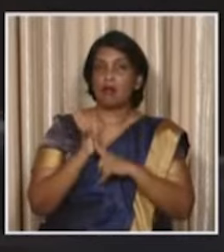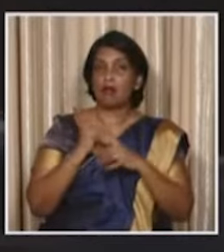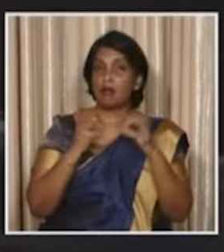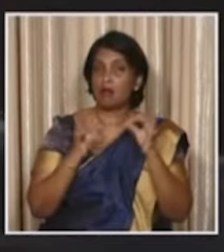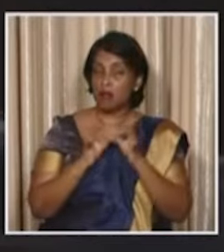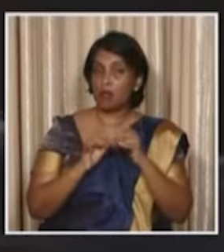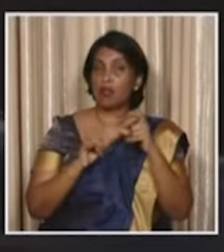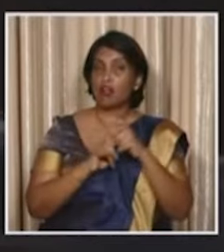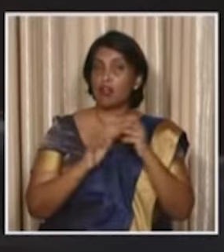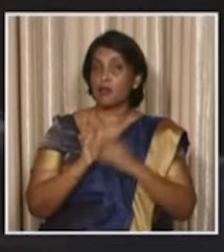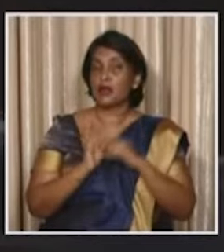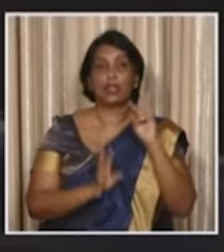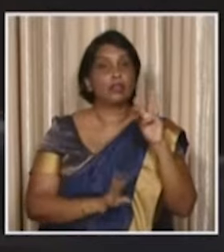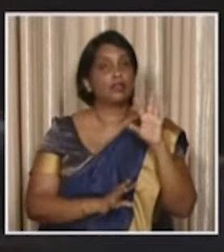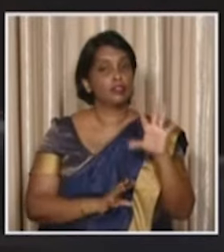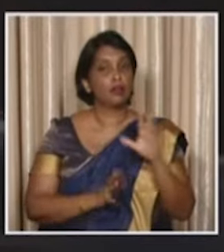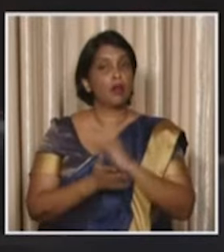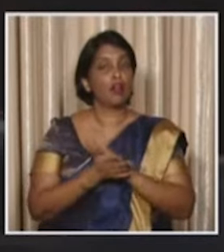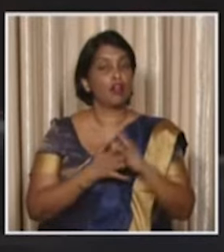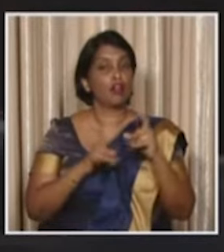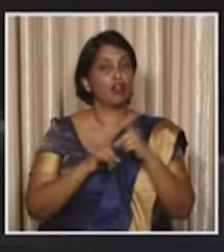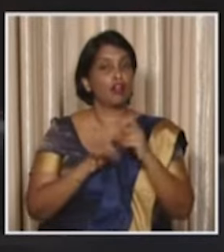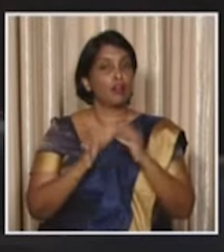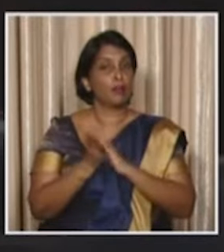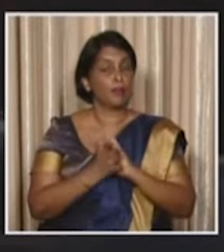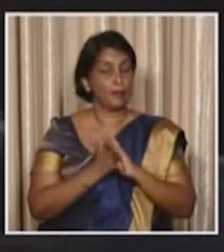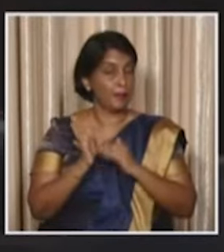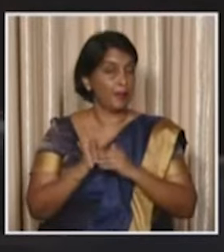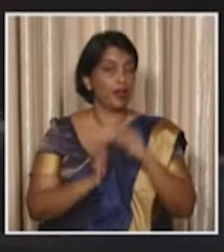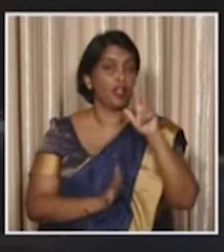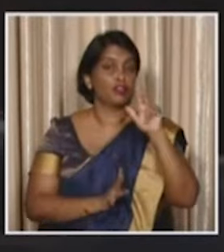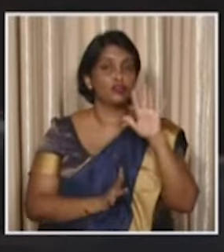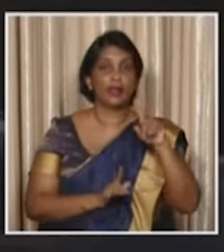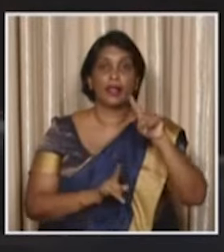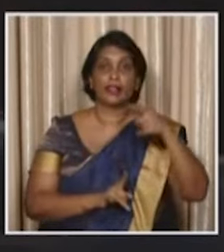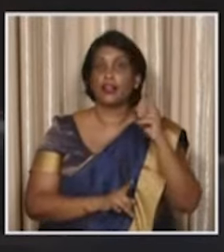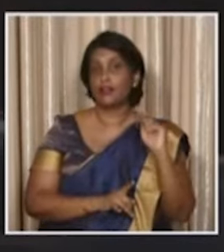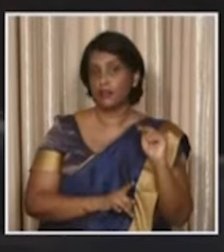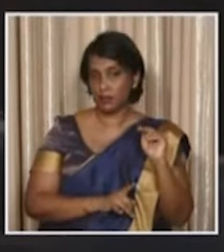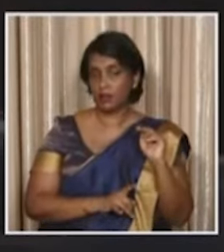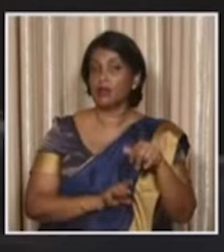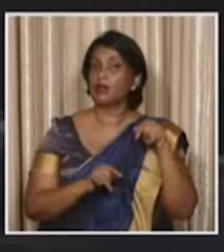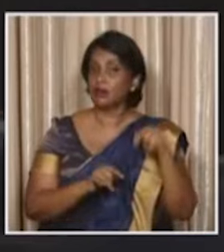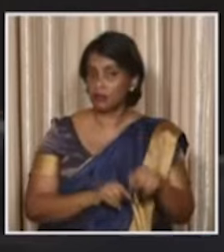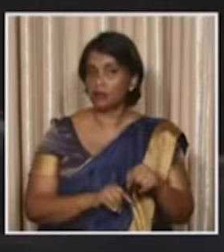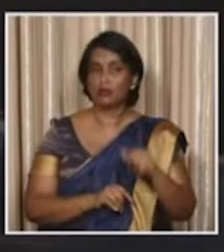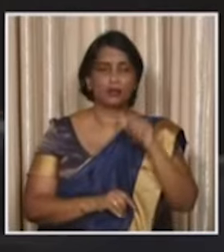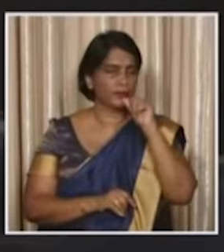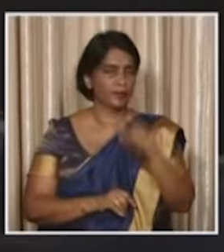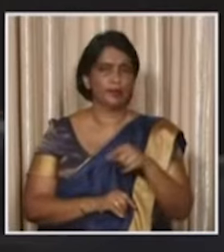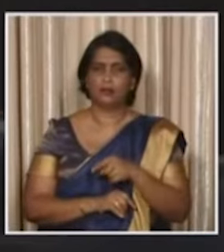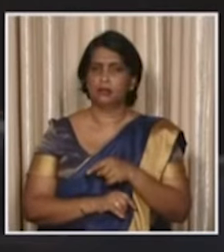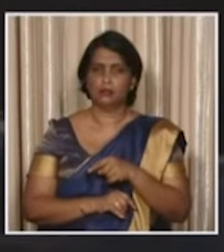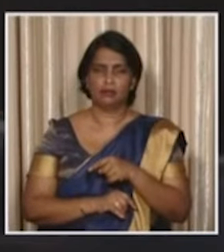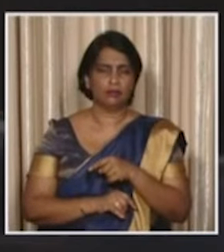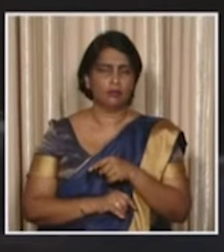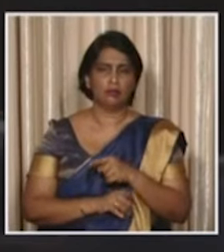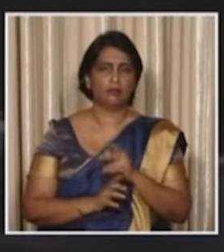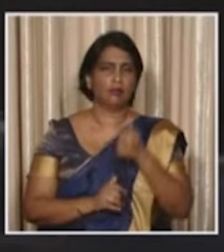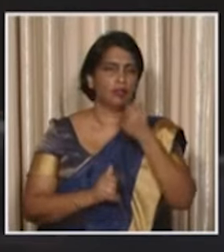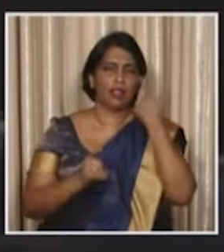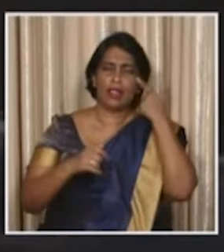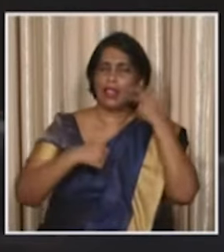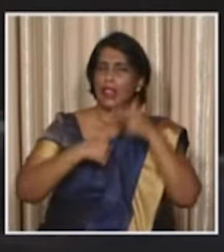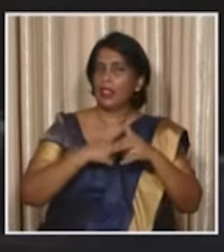ඩොලර් මිලියන 35යි, හෝටලේ ඩොලර් මිලියන 85යි, ඩොලර් මිලියන 120ක් වෙනවා. හැබැයි මේක කිසිදු සාධාරණ